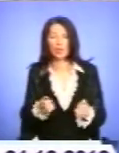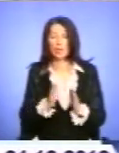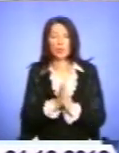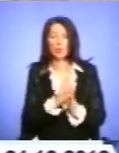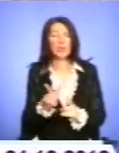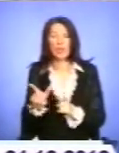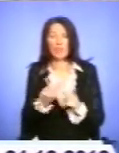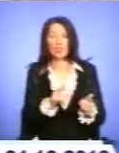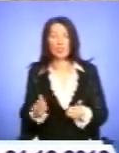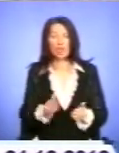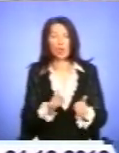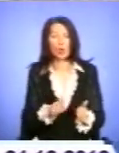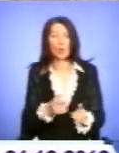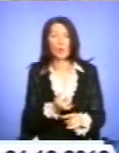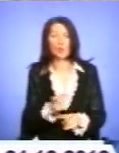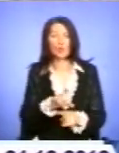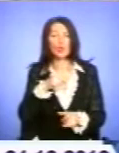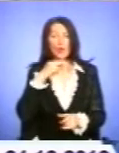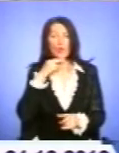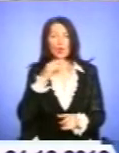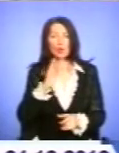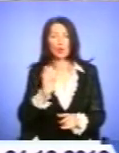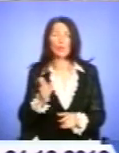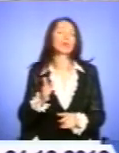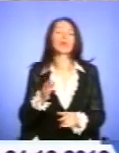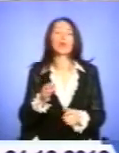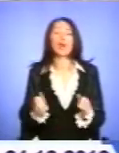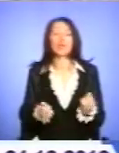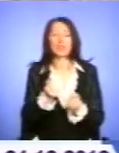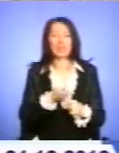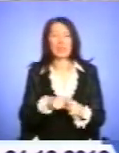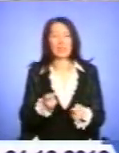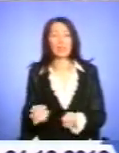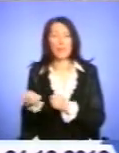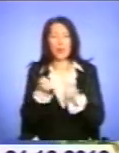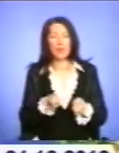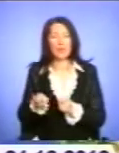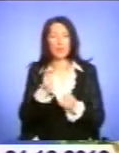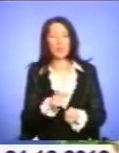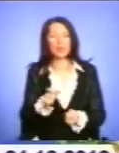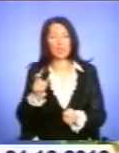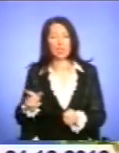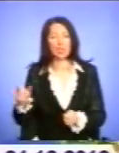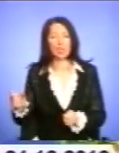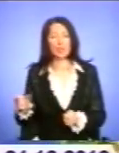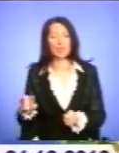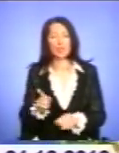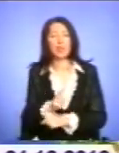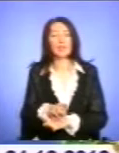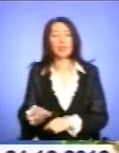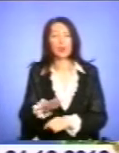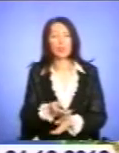дорогу. Ну і дуже уважним повинні бути також водії, які перевозять пасажирів. На